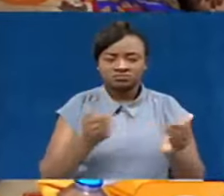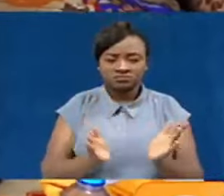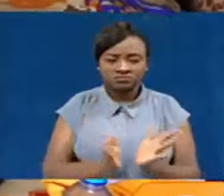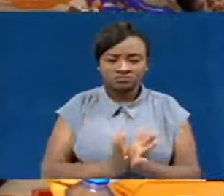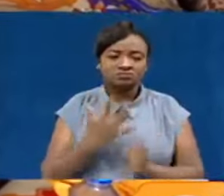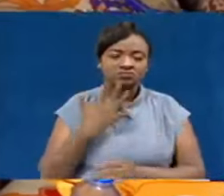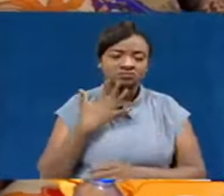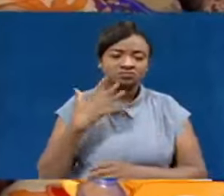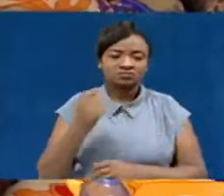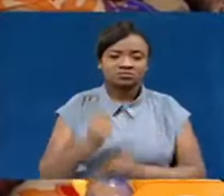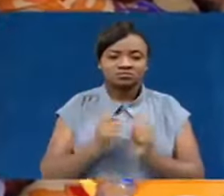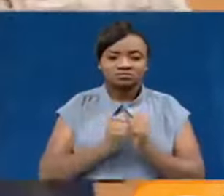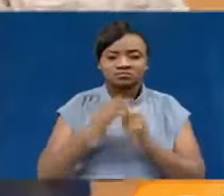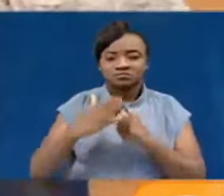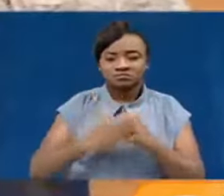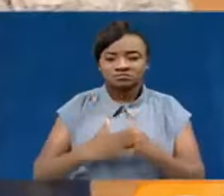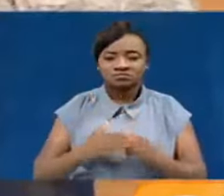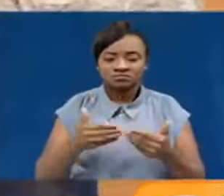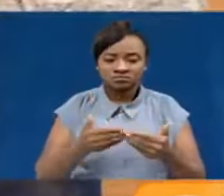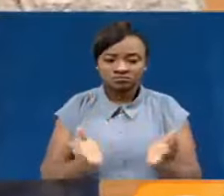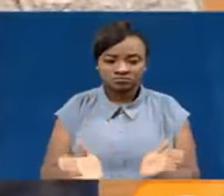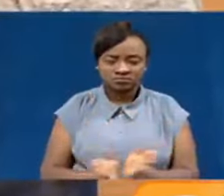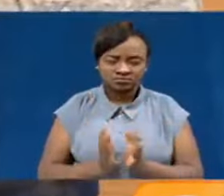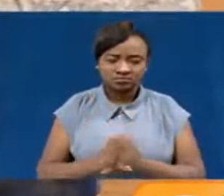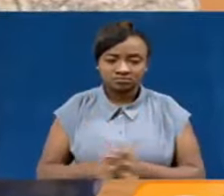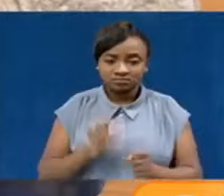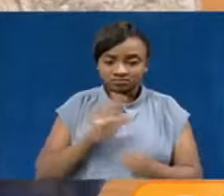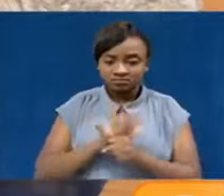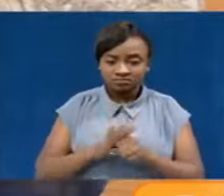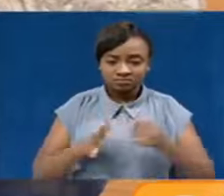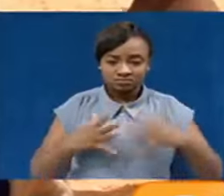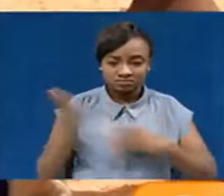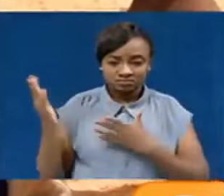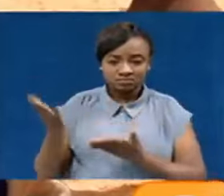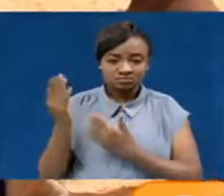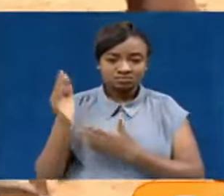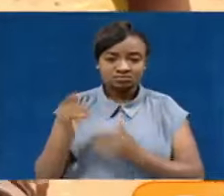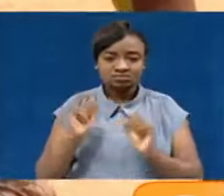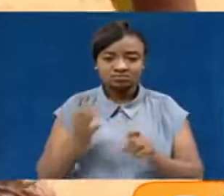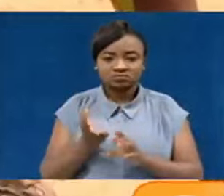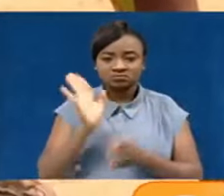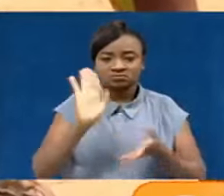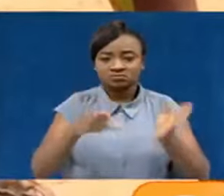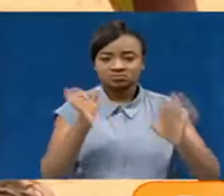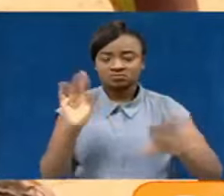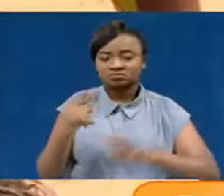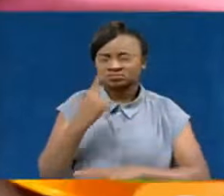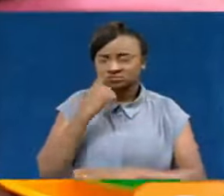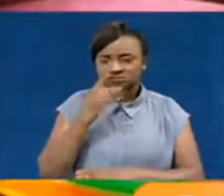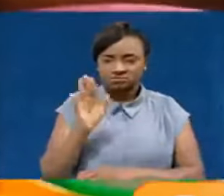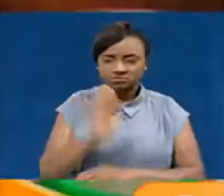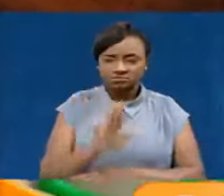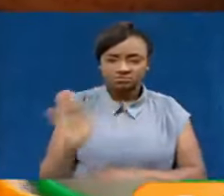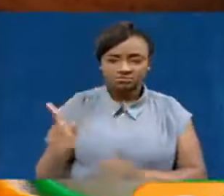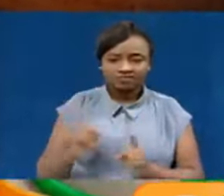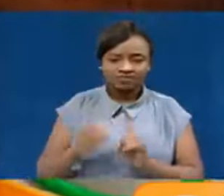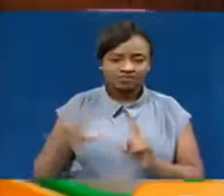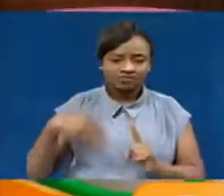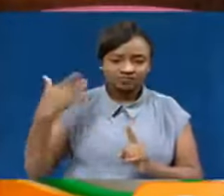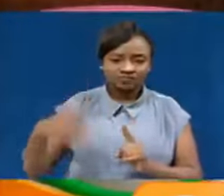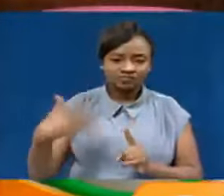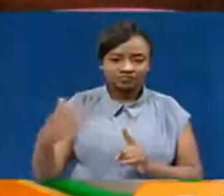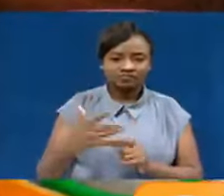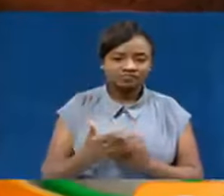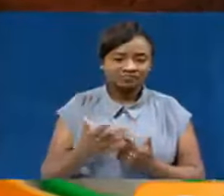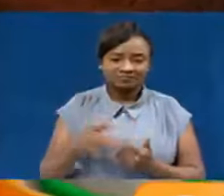519 zinazoishi hapa. Matamanio ya waathiriwa wengi hapa ni kurejea nyumbani kwao eneo la Mororo, ila kila uchao